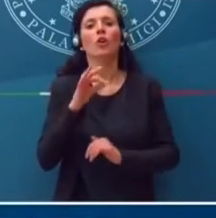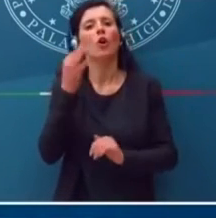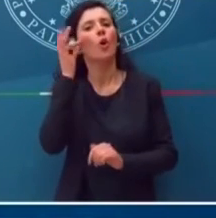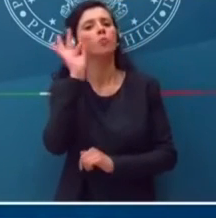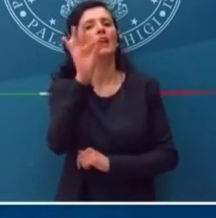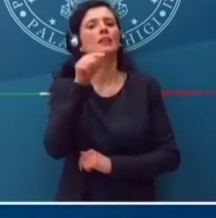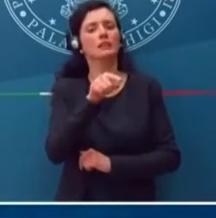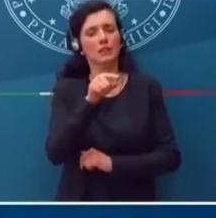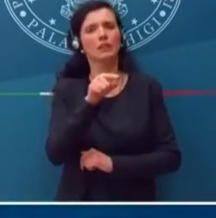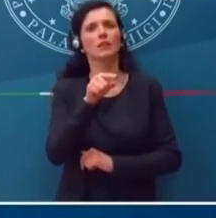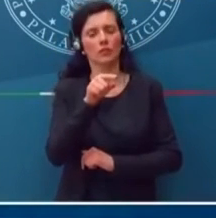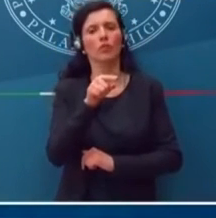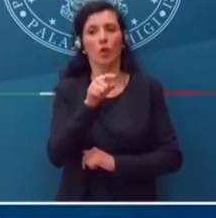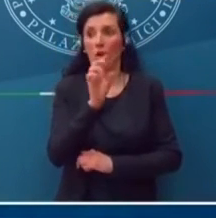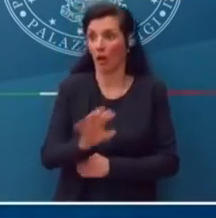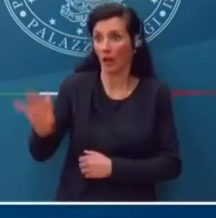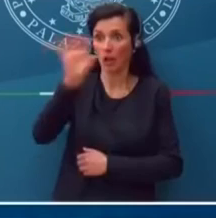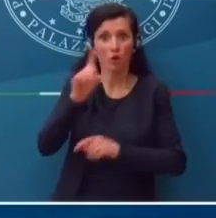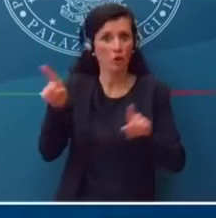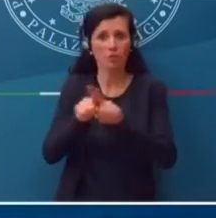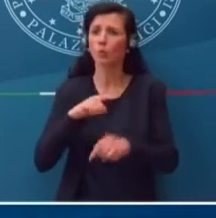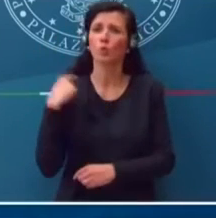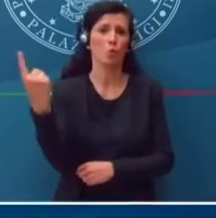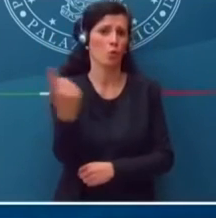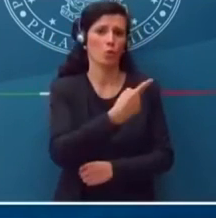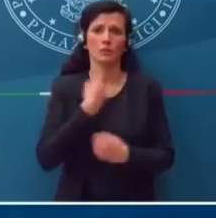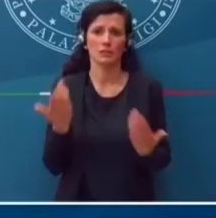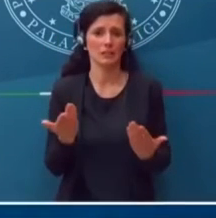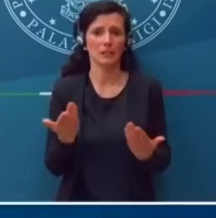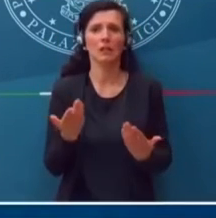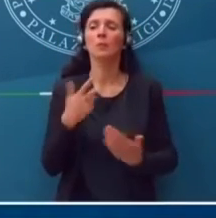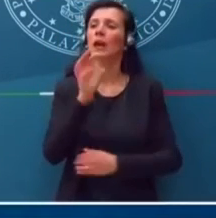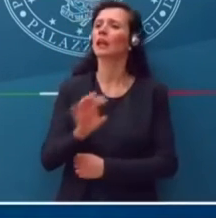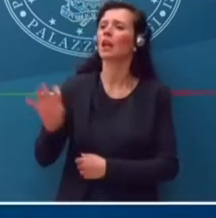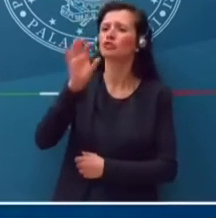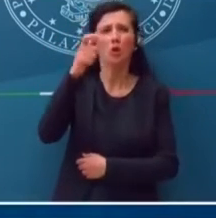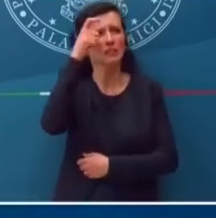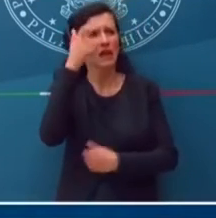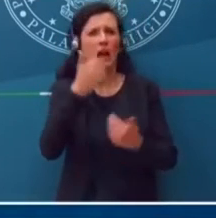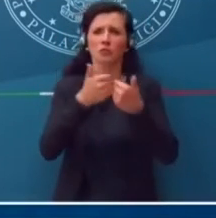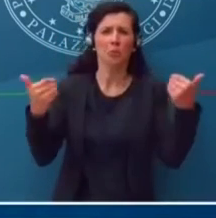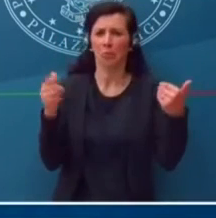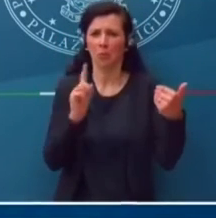obiettivo riveste per le stesse regioni, per noi tutti, perché poi non esistono regioni, Stato, esistiamo noi.